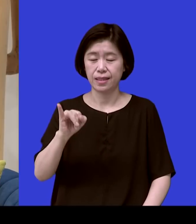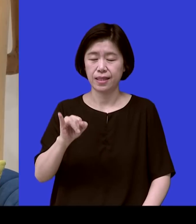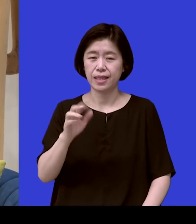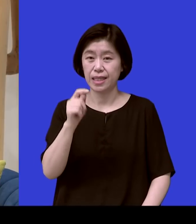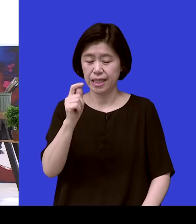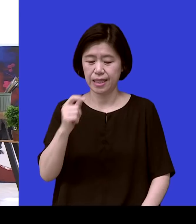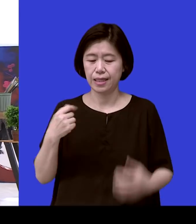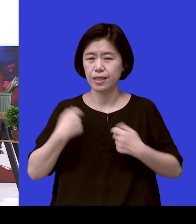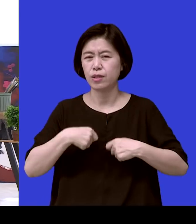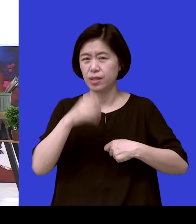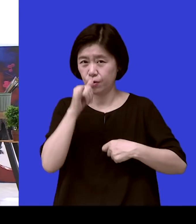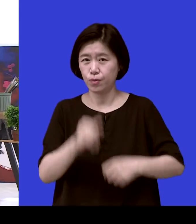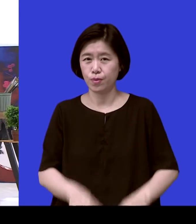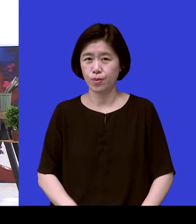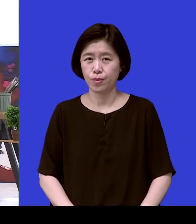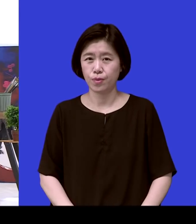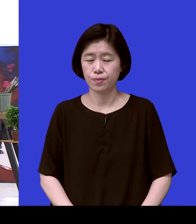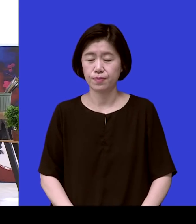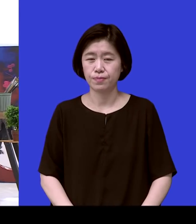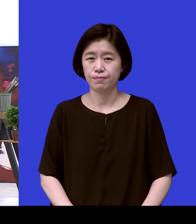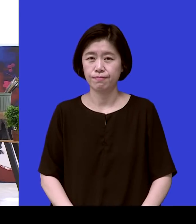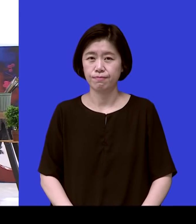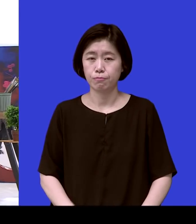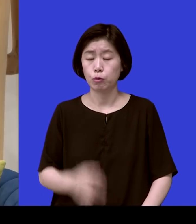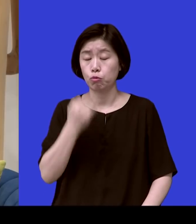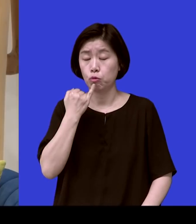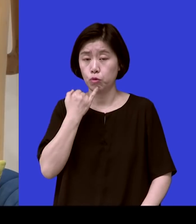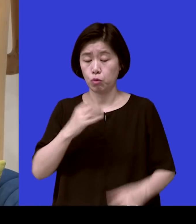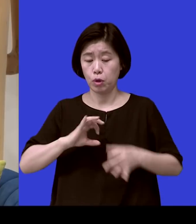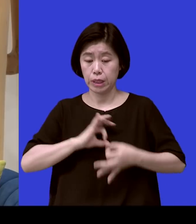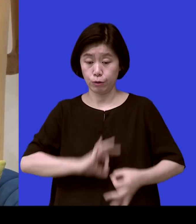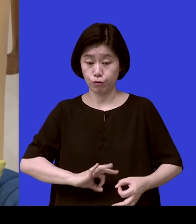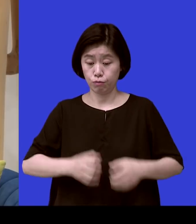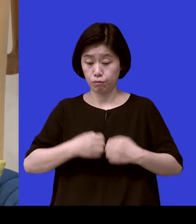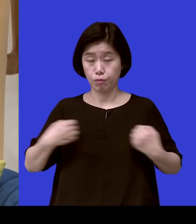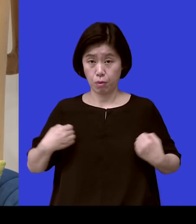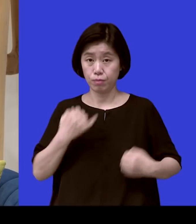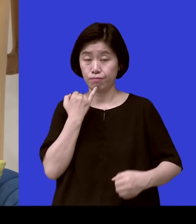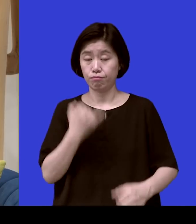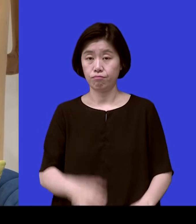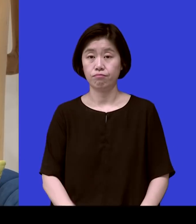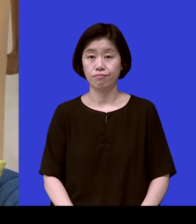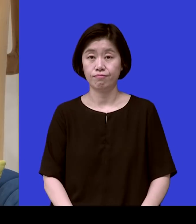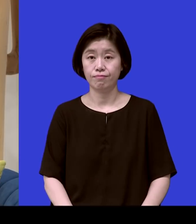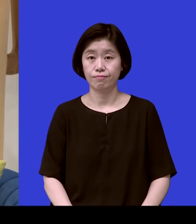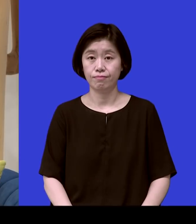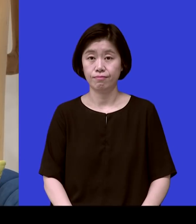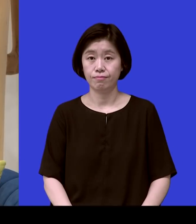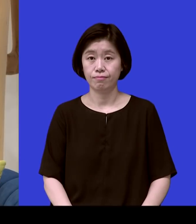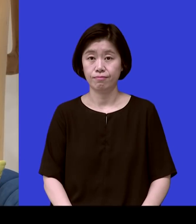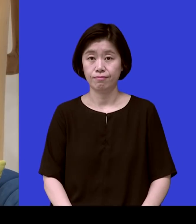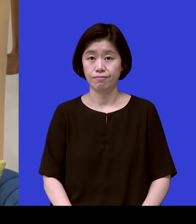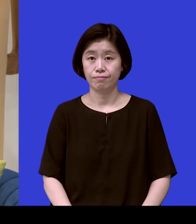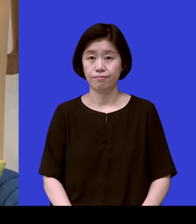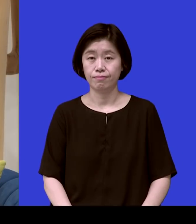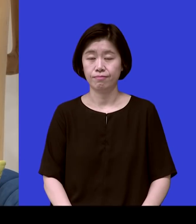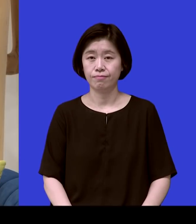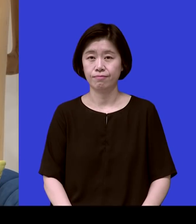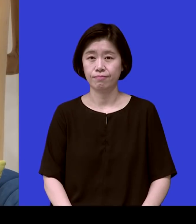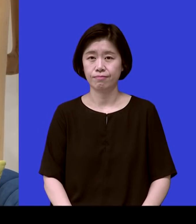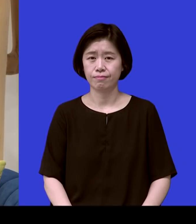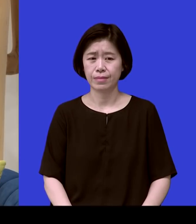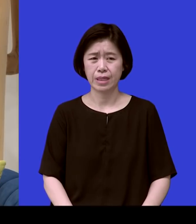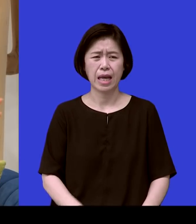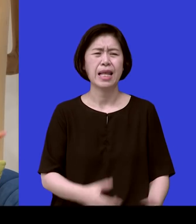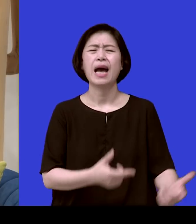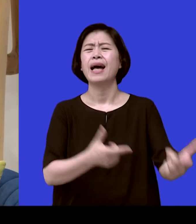입었는데 뭐가 어때? 그렇죠, 그렇죠. 다른 사람은 그렇지. 티도 입는데 그렇죠. 뭐 난 그래가지고 그냥 열고 먹어. 예. 그러면서 걔네들이 잘하는 말이 있어요.